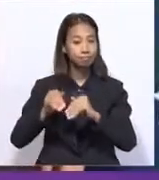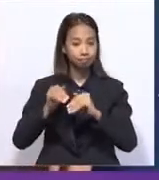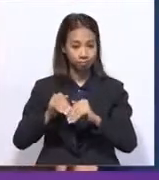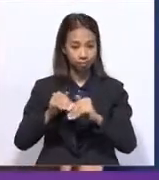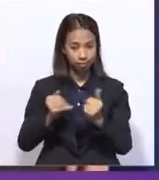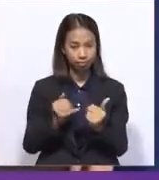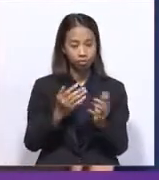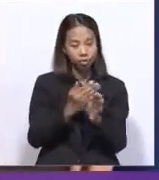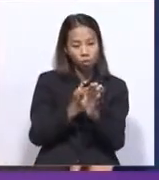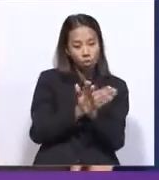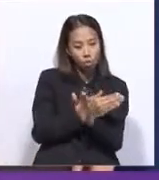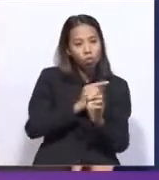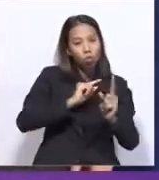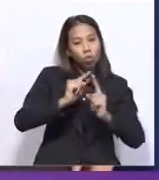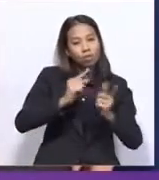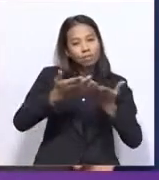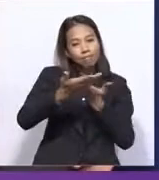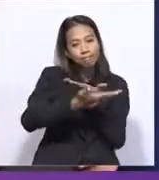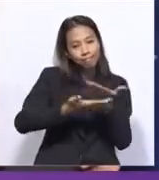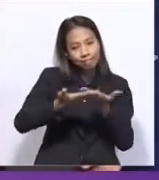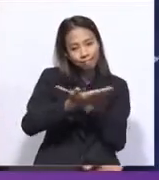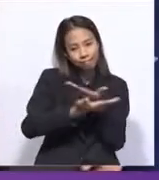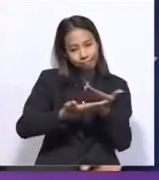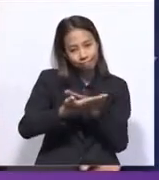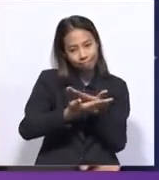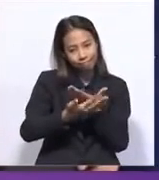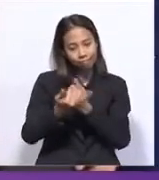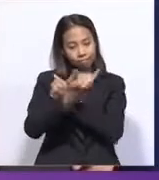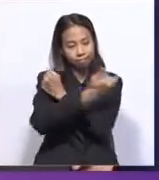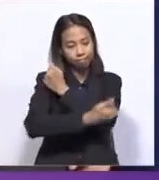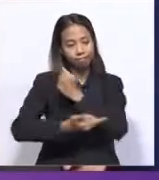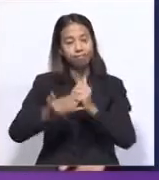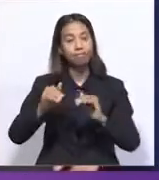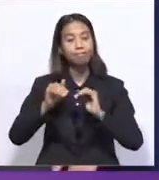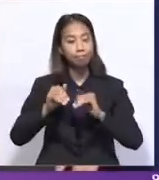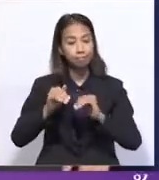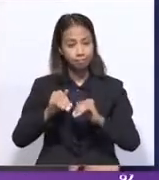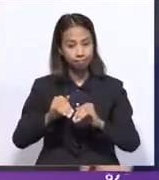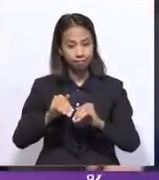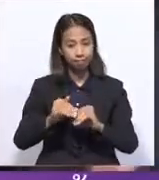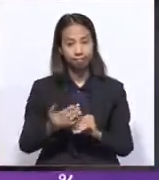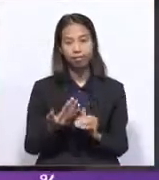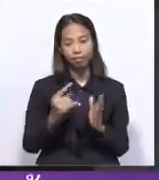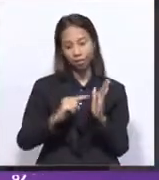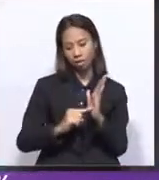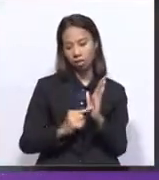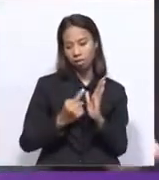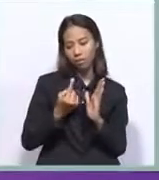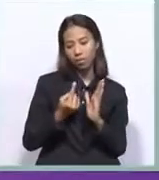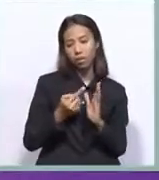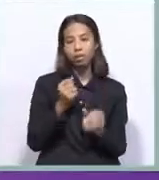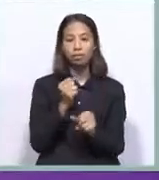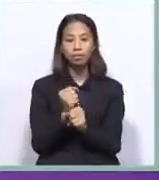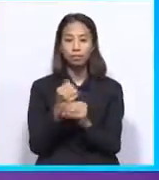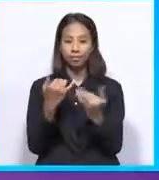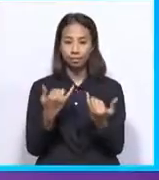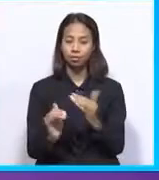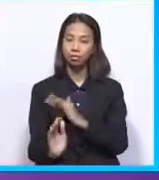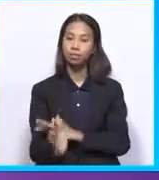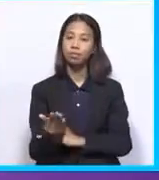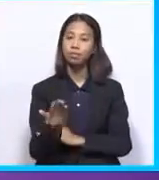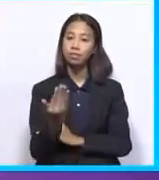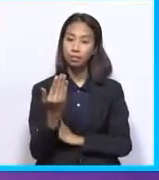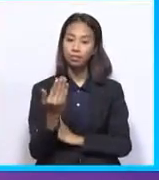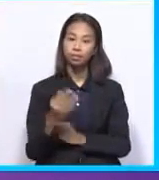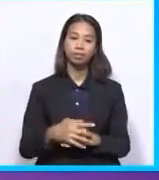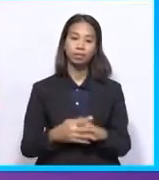ารือทวิภาคีที่ศูนย์ประชุมแห่งชาตินครซิดนีย์ประเทศออสเตรเลียก่อนที่จะเริ่มภารกิจแรกอย่างเป็นทางการในเช้าวันนี้ค่ะ